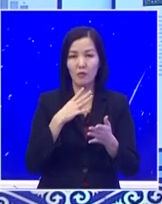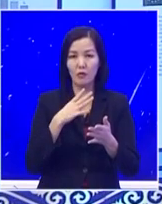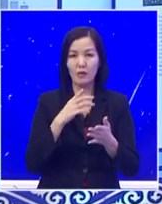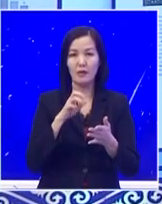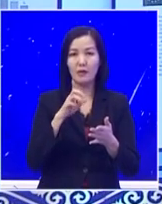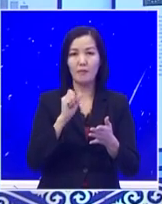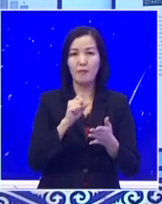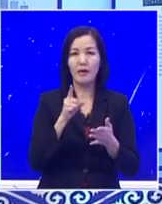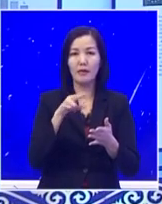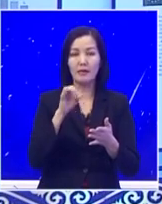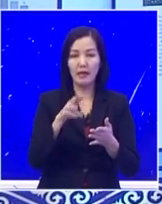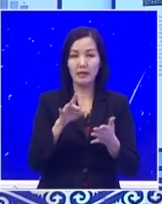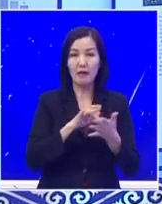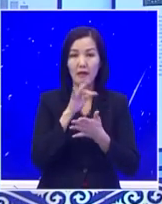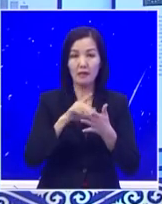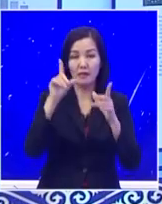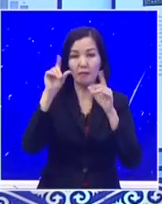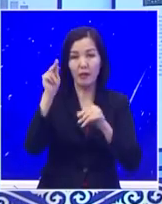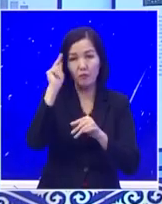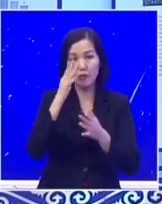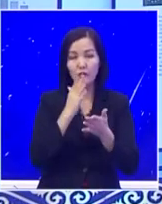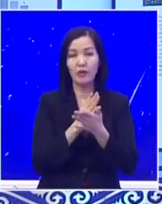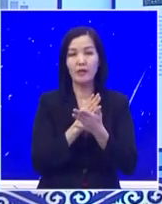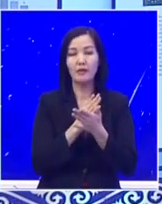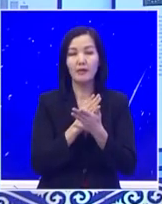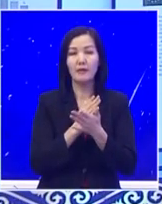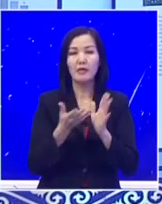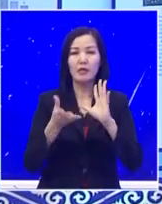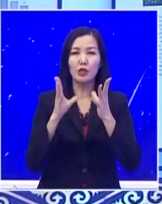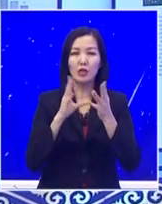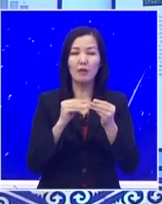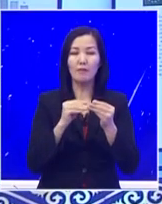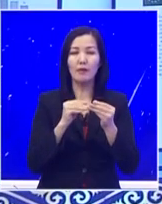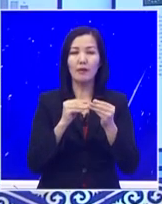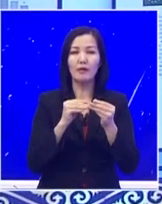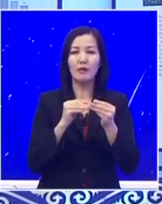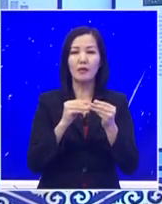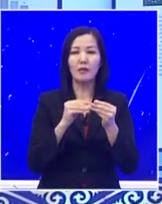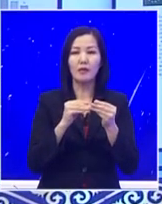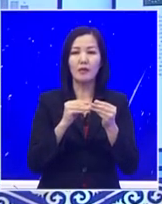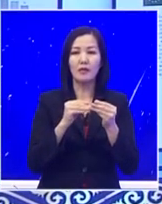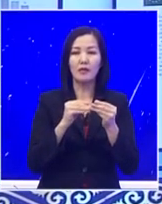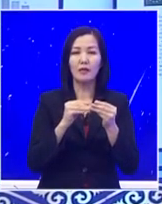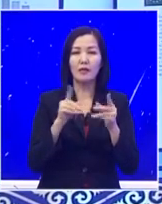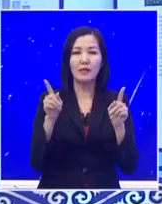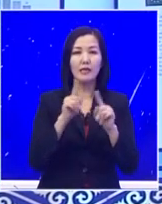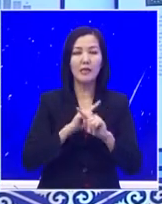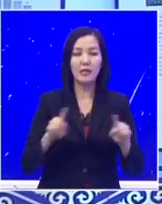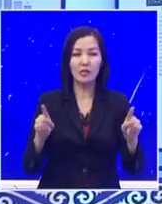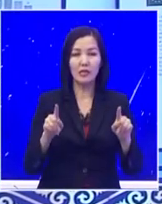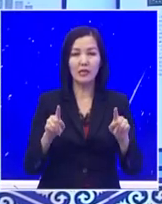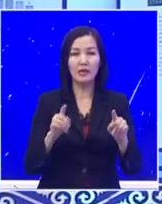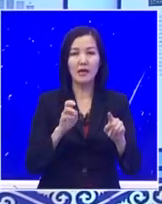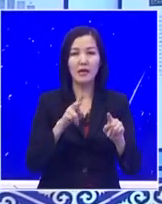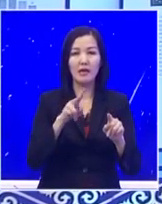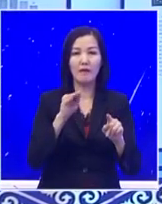Бағдат, Шам қалаларында жалпы Әл-Фарабидің кезеңінде өмір сүрген ойшылдардың ерекшелігі, жалпы Әл-Фарабидің